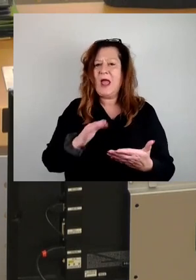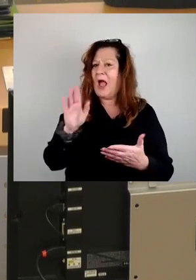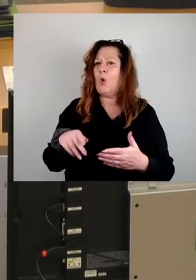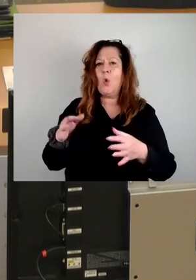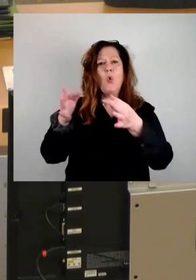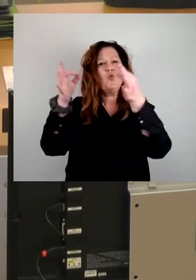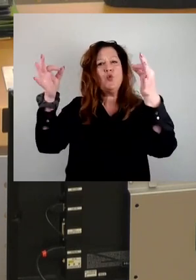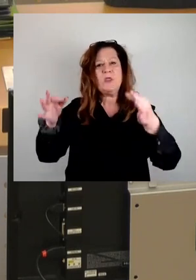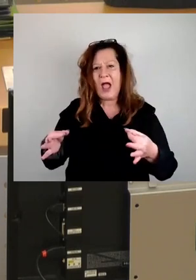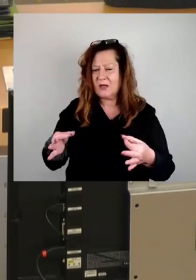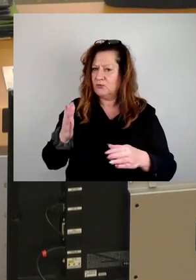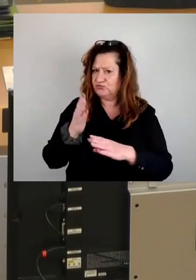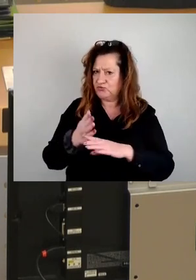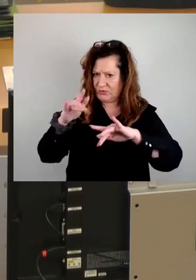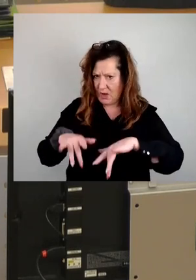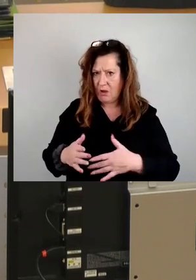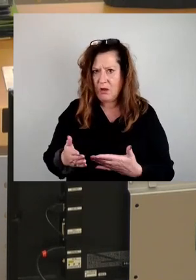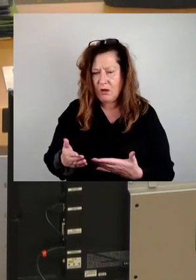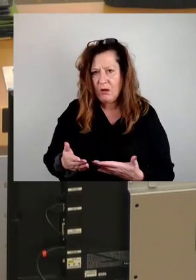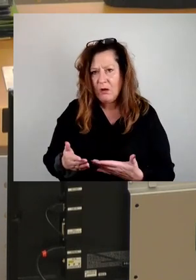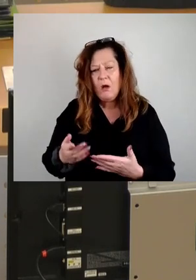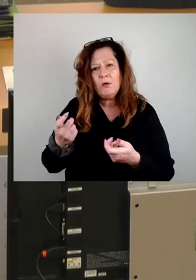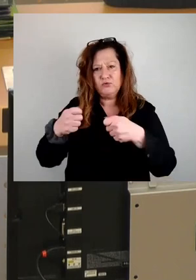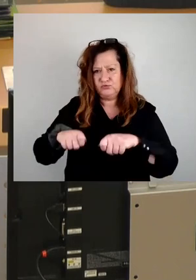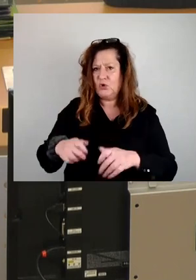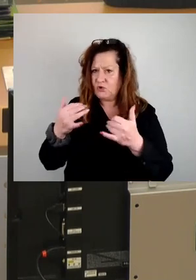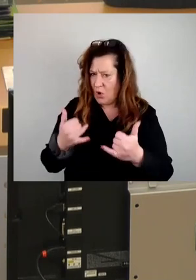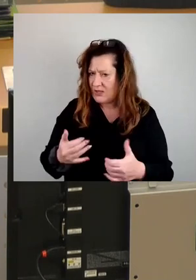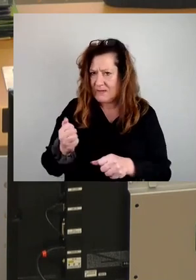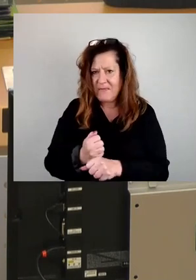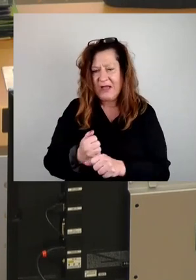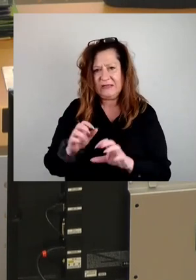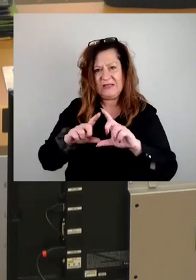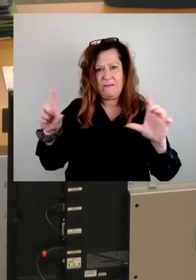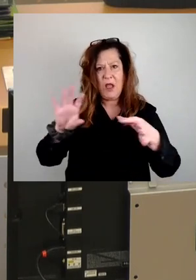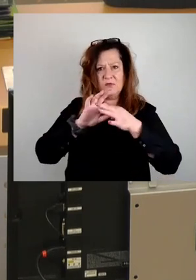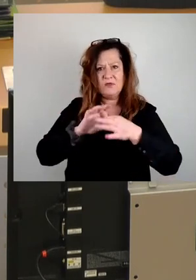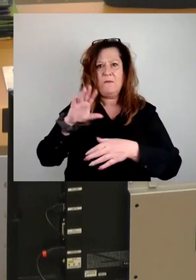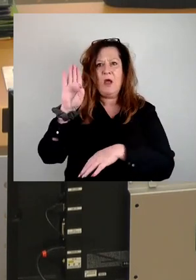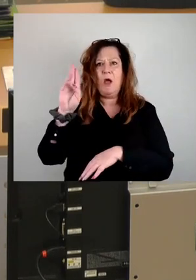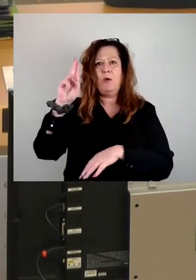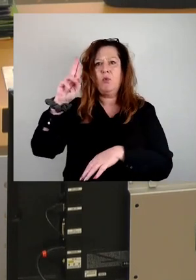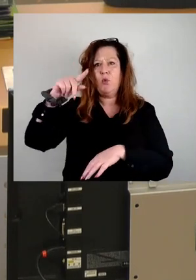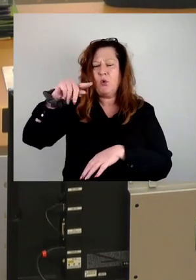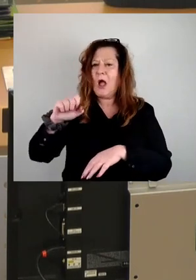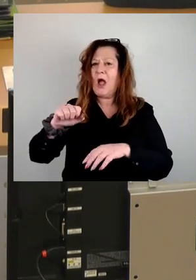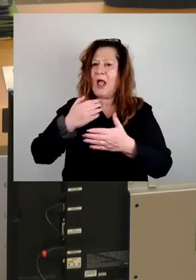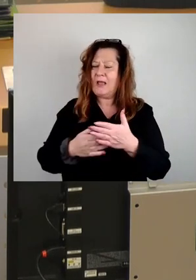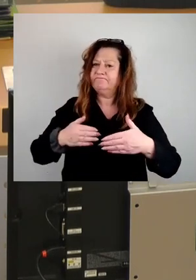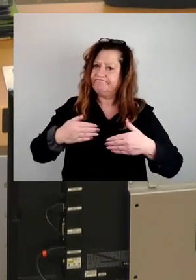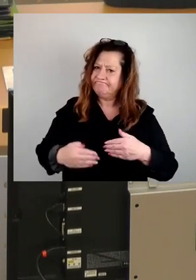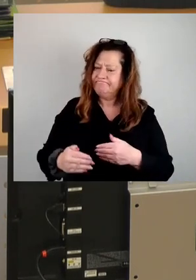was entstanden ist, nach diesem Beschluss, den wir heute treffen zur Buga, dann auch wirklich weitergeht, weil der Bad, sowohl die